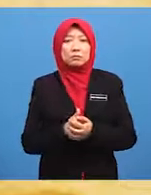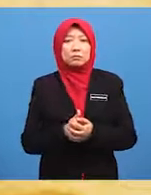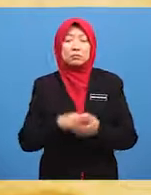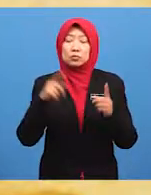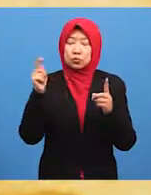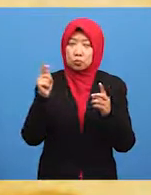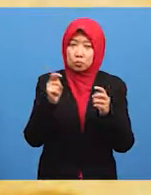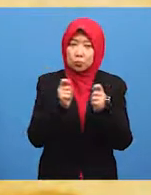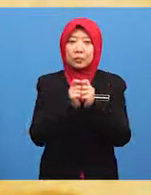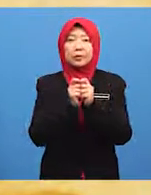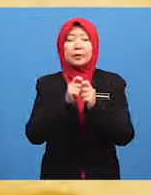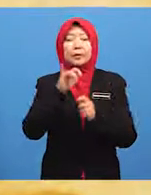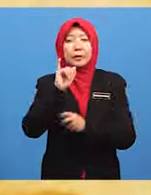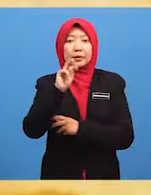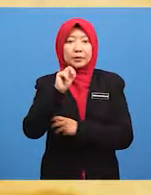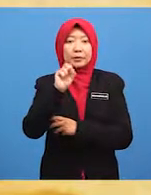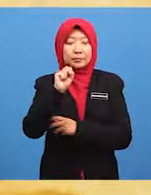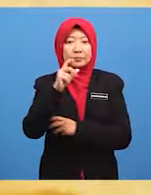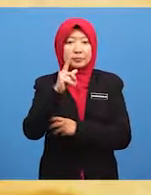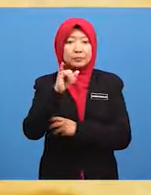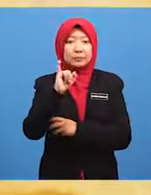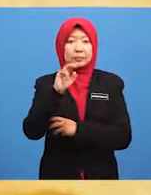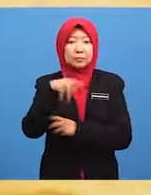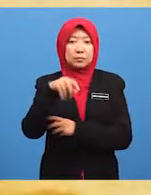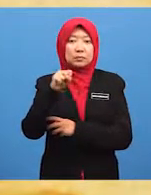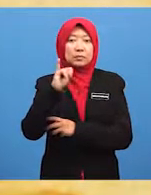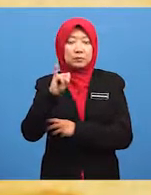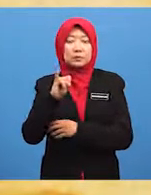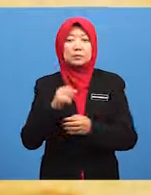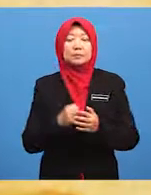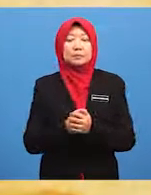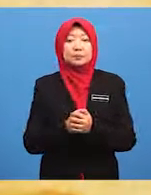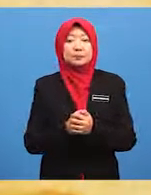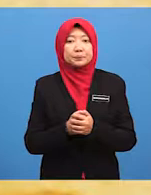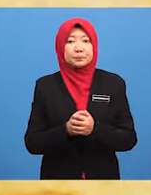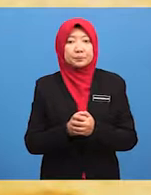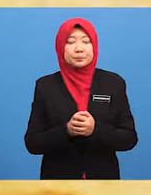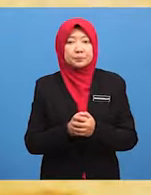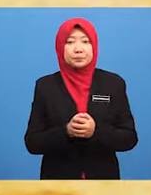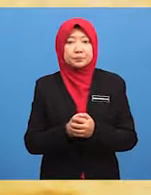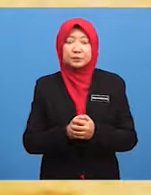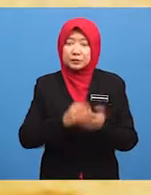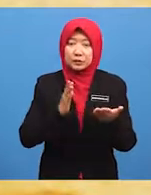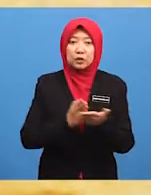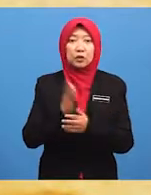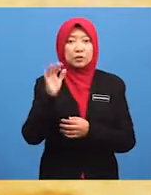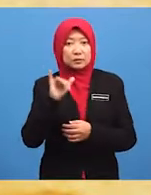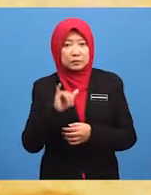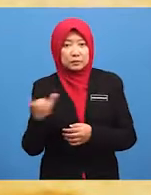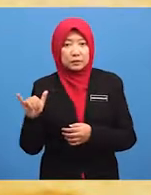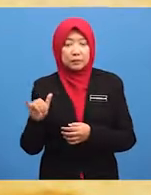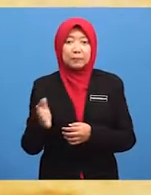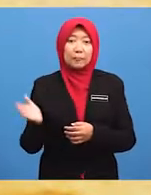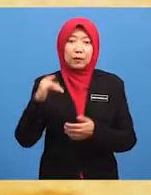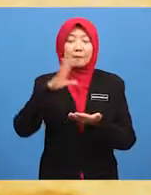penemuan inskripsi bertarikh abad ke-6 yang ditulis oleh Raja Sambuvarman. Seterusnya murid-murid,